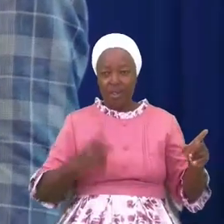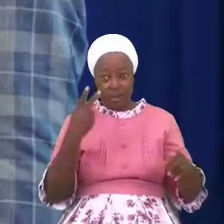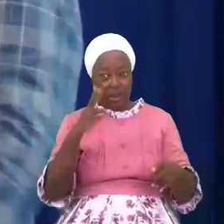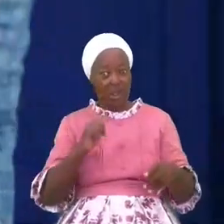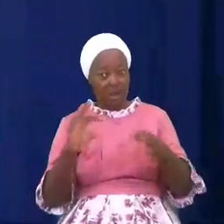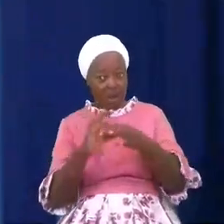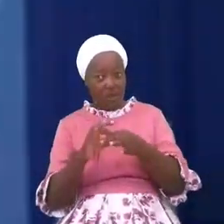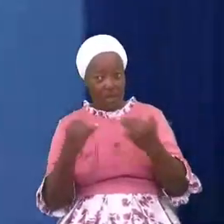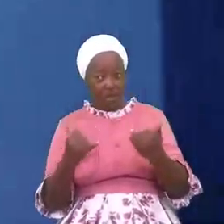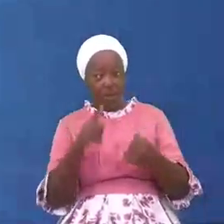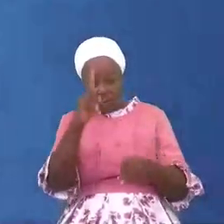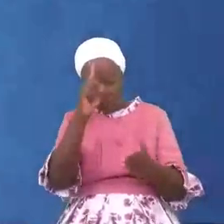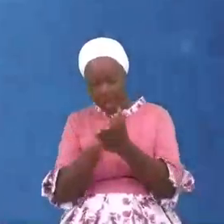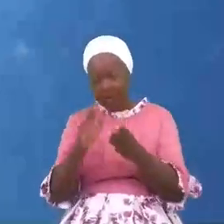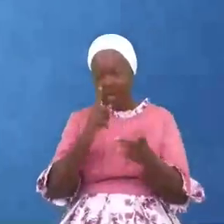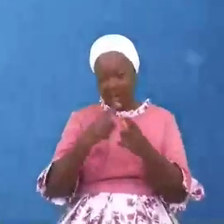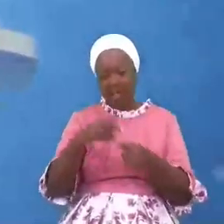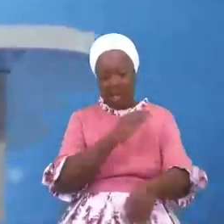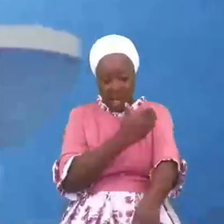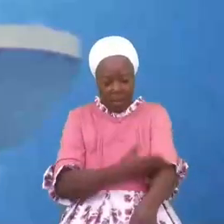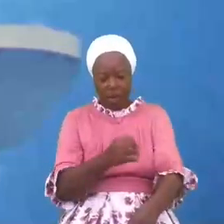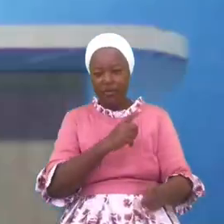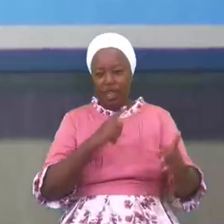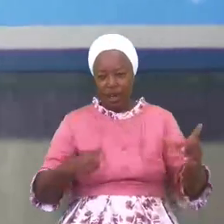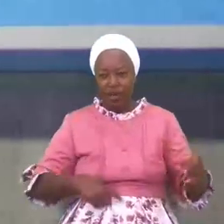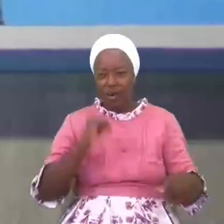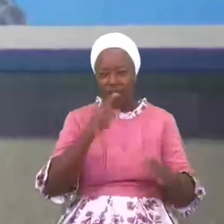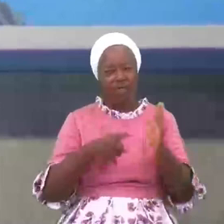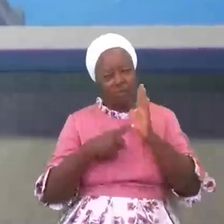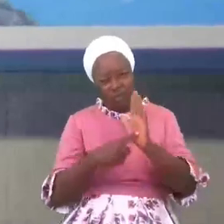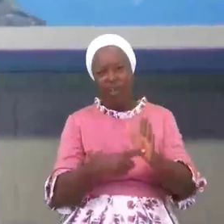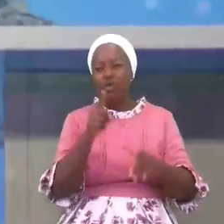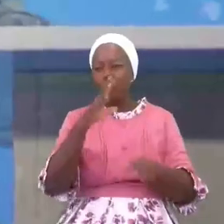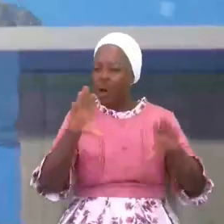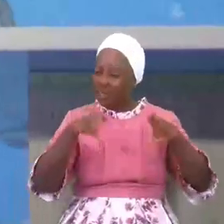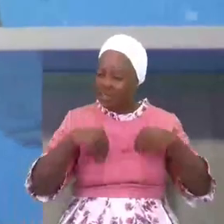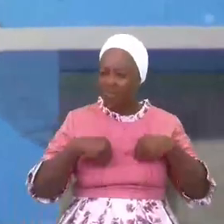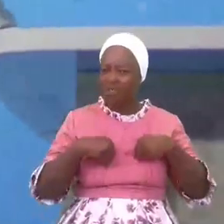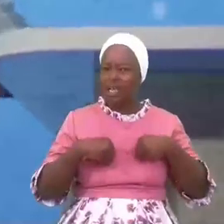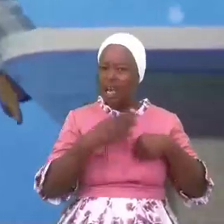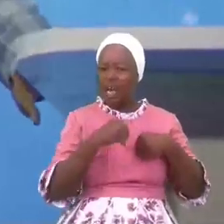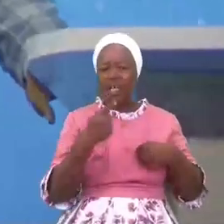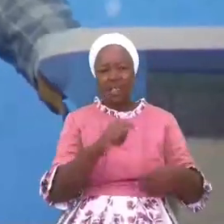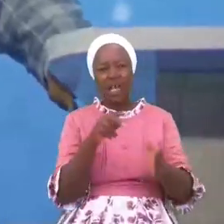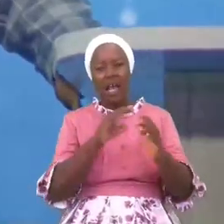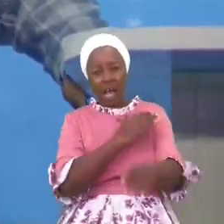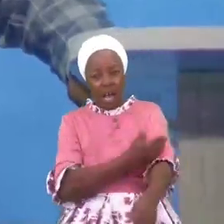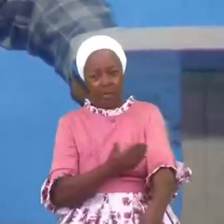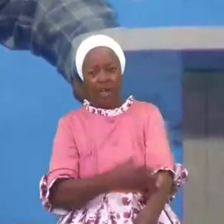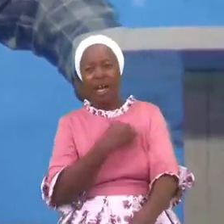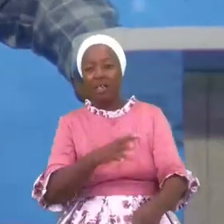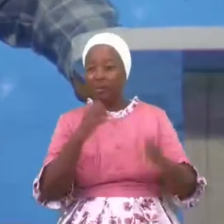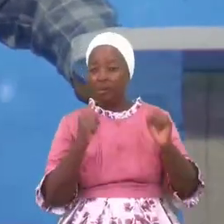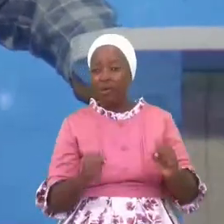connexion, tu crois, et alors le bras de l'Éternel t'est révélé, tu acceptes, et le bras, et la puissance,